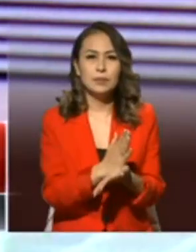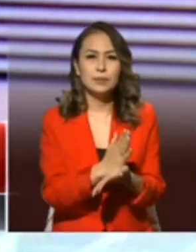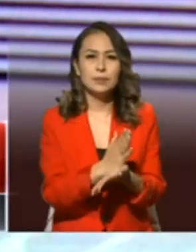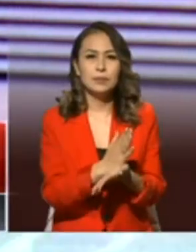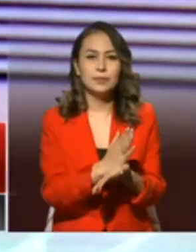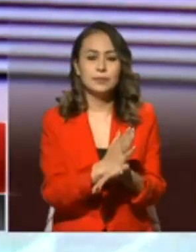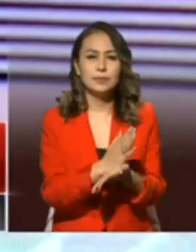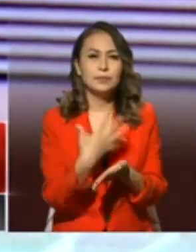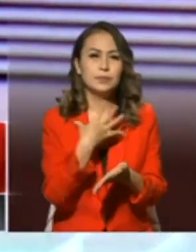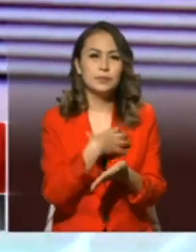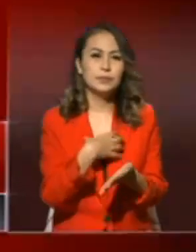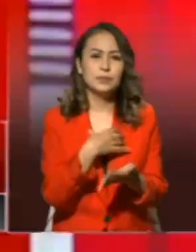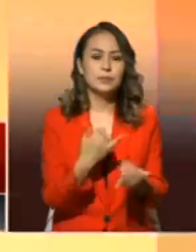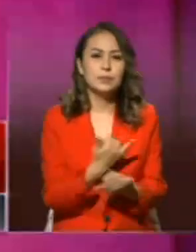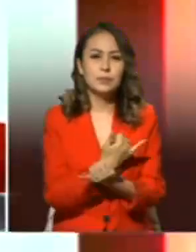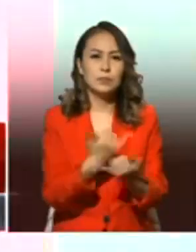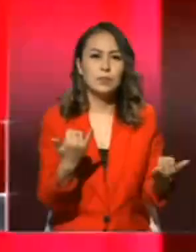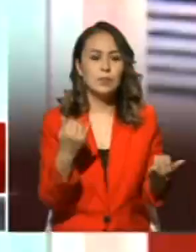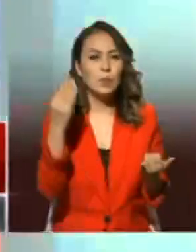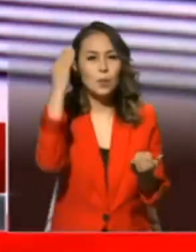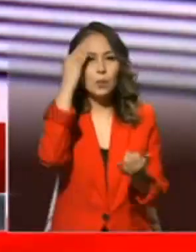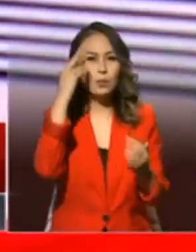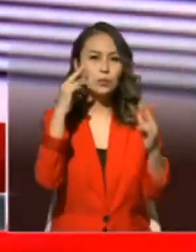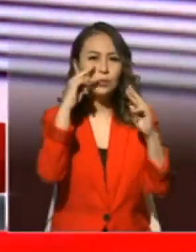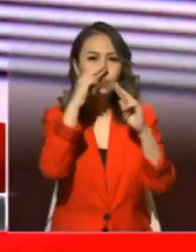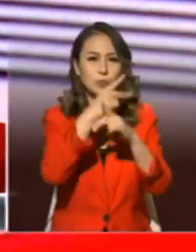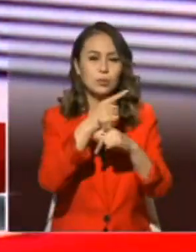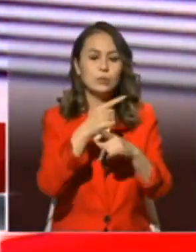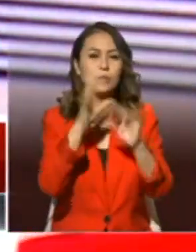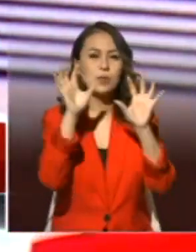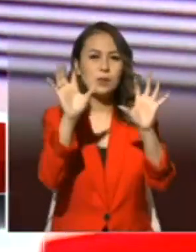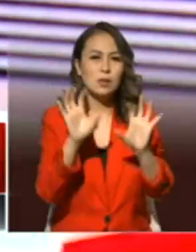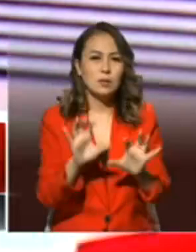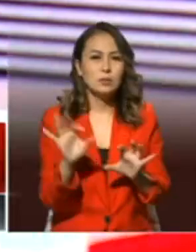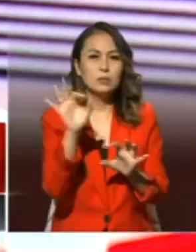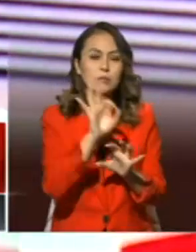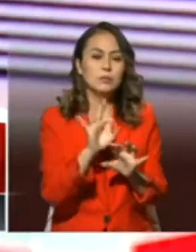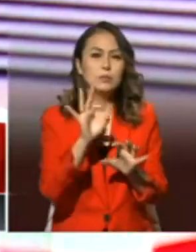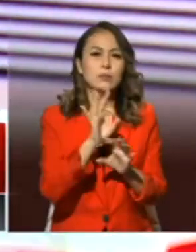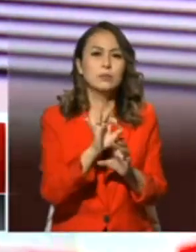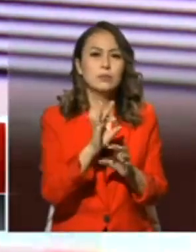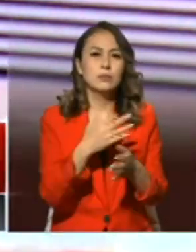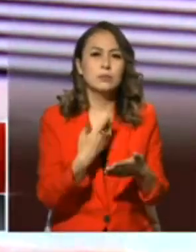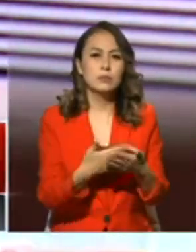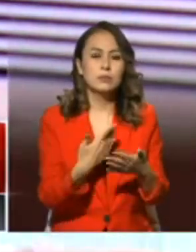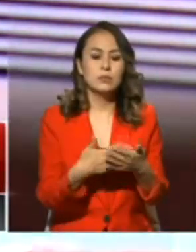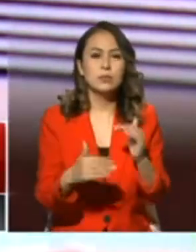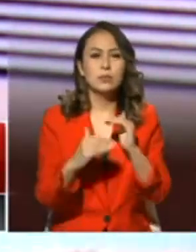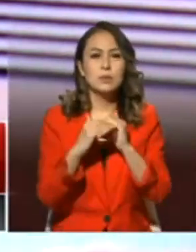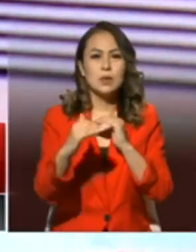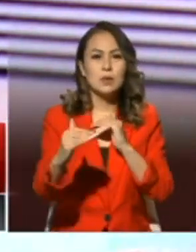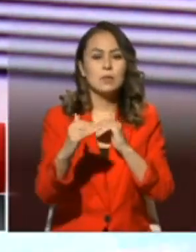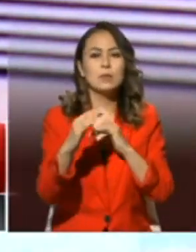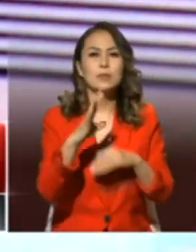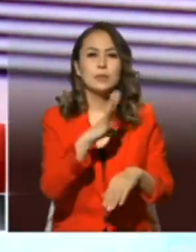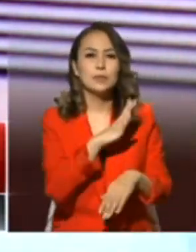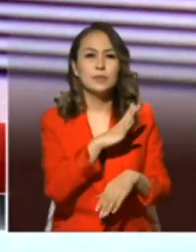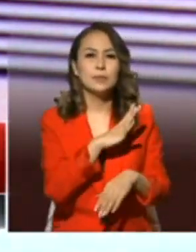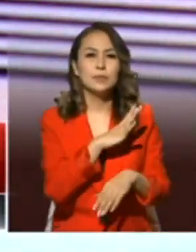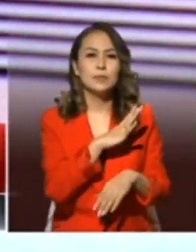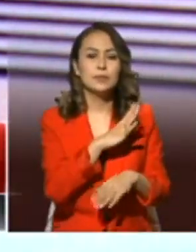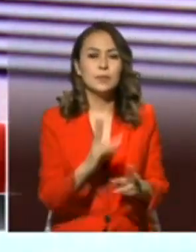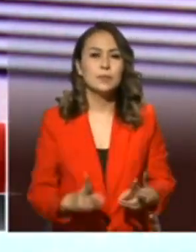Оның негізгі ұсынған ойы дұрыс емес, ол заңға қайшы, заңнамаларға қайшы, ол біздің еліміздің кодекстеріне,